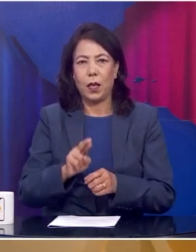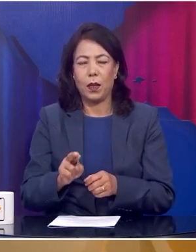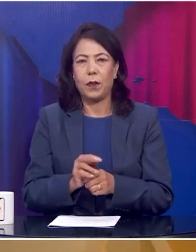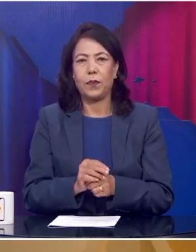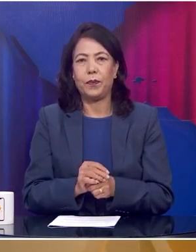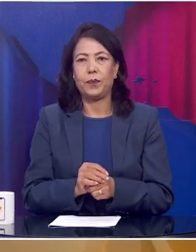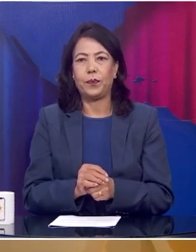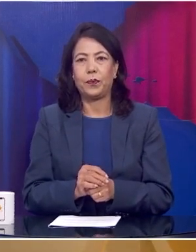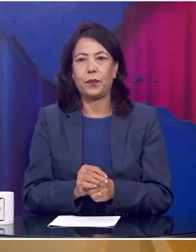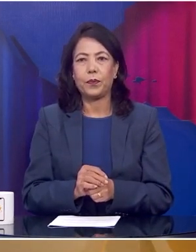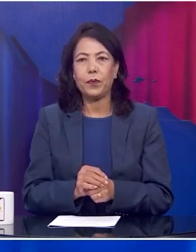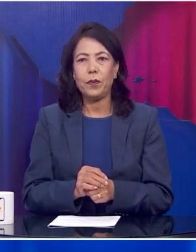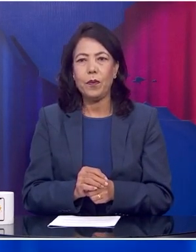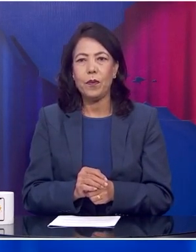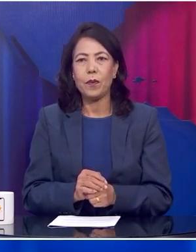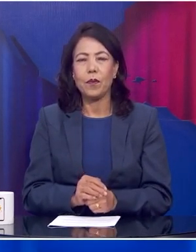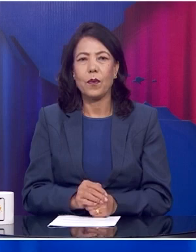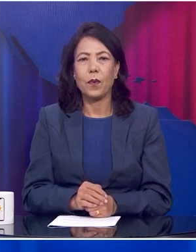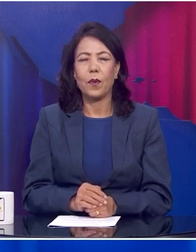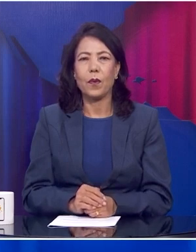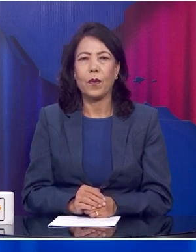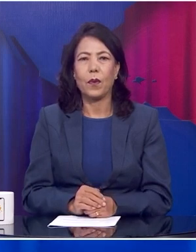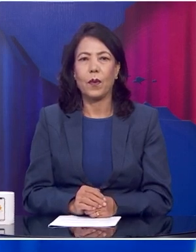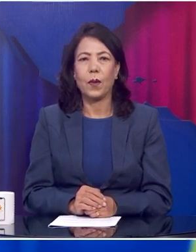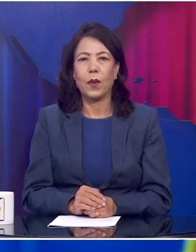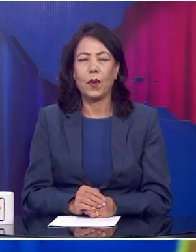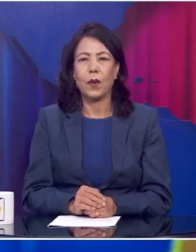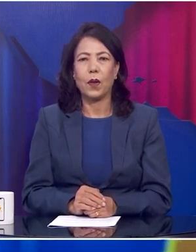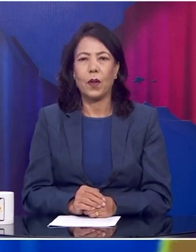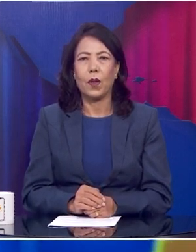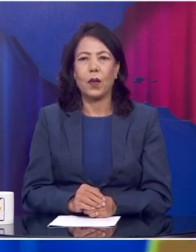हस् रुद्रजी।